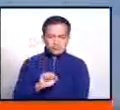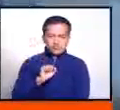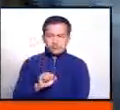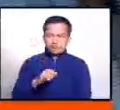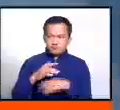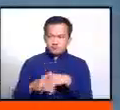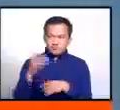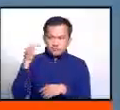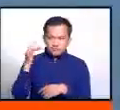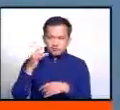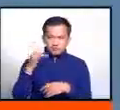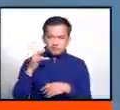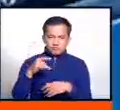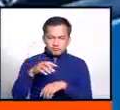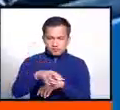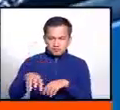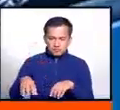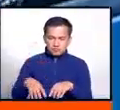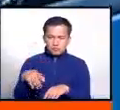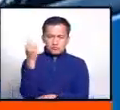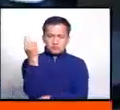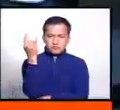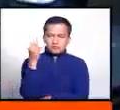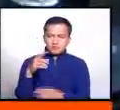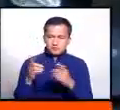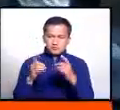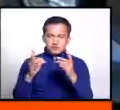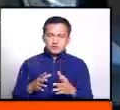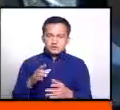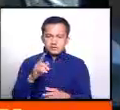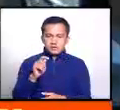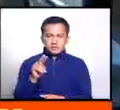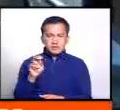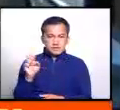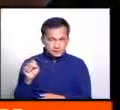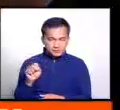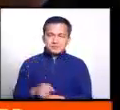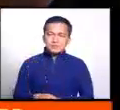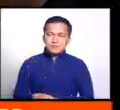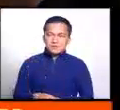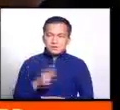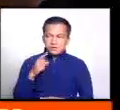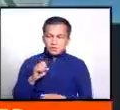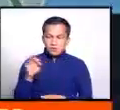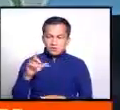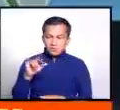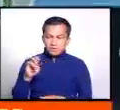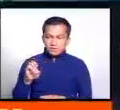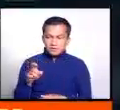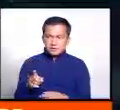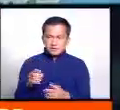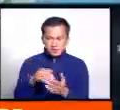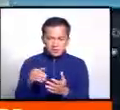Maaga nag-ingay sa paligid ng Quezon Memorial Circle ang ilang driver ng Transport Network Vehicle Service o TNVS. Offline sila ngayon at ang